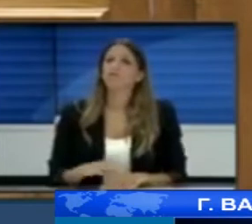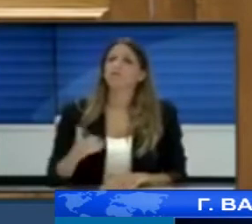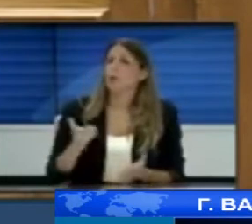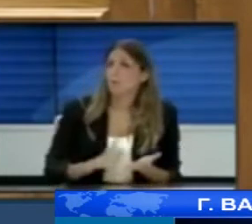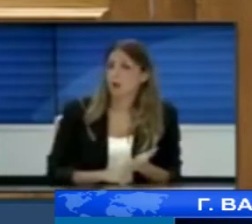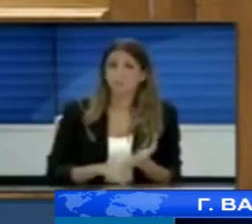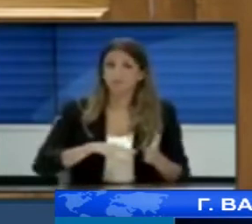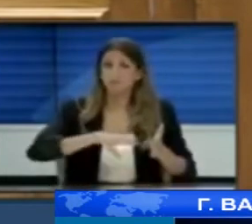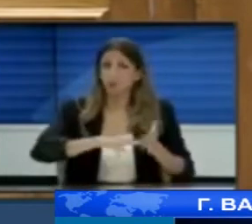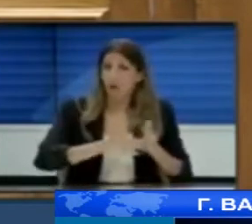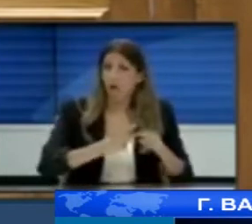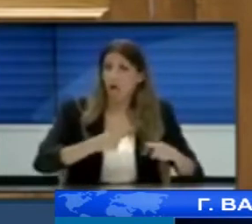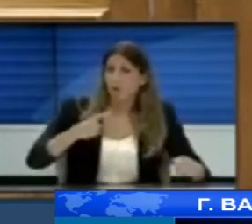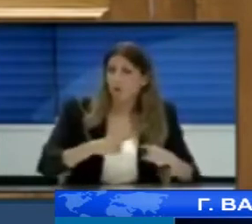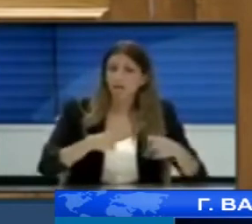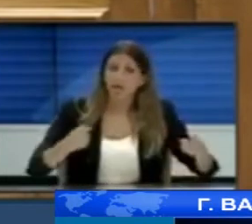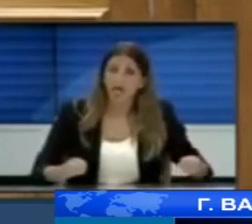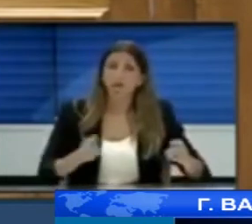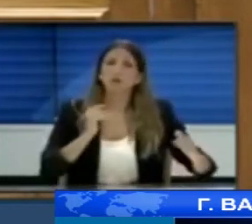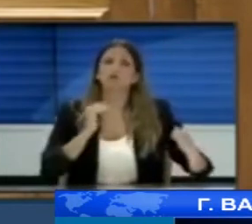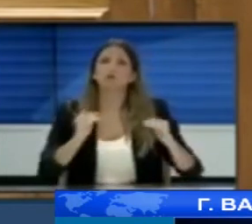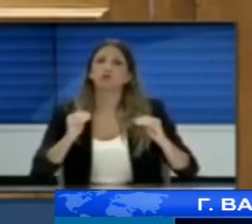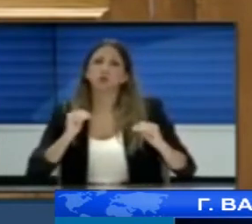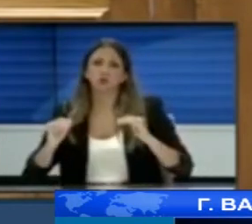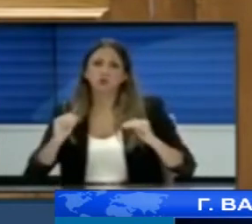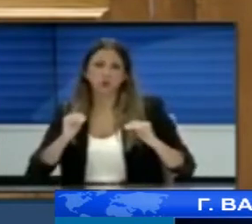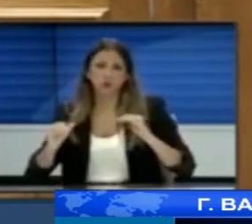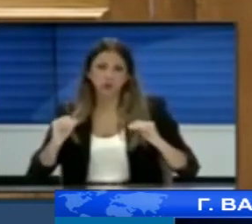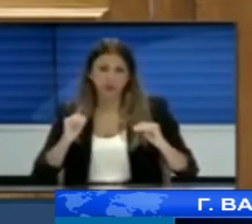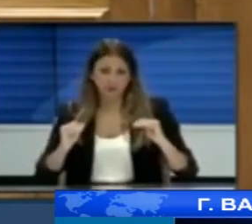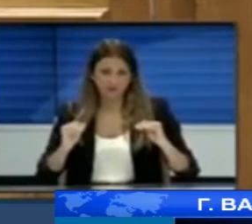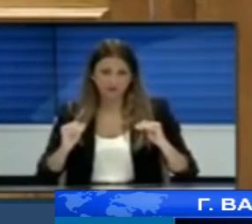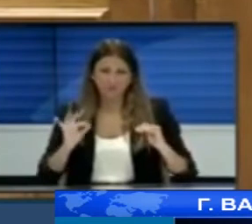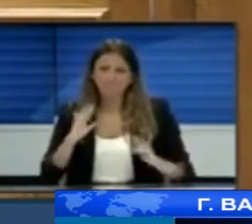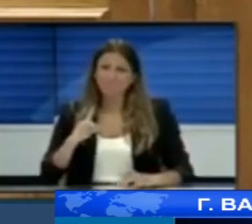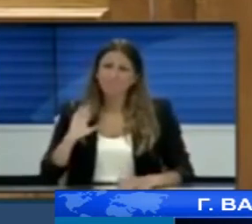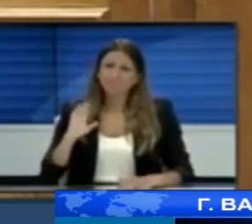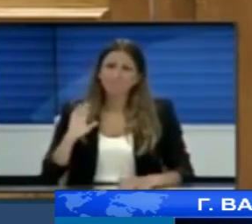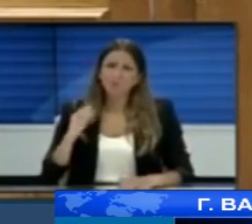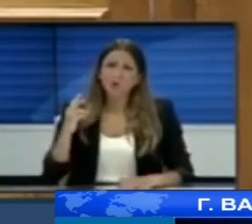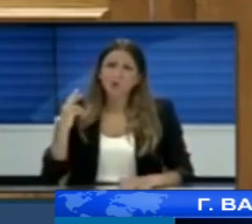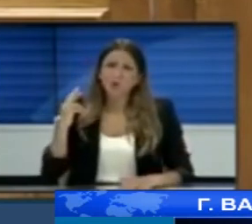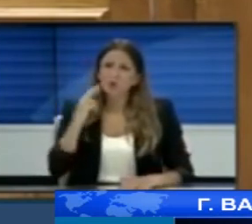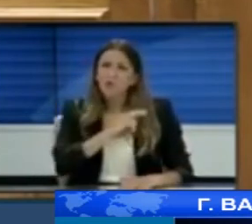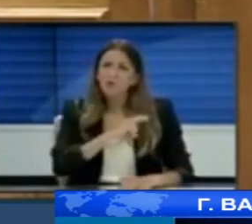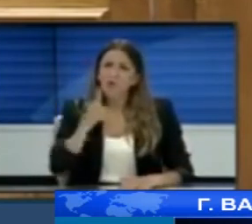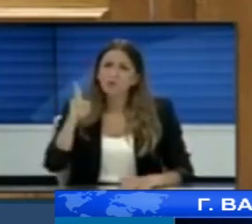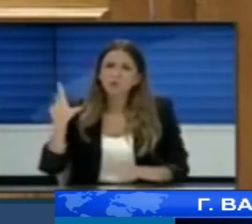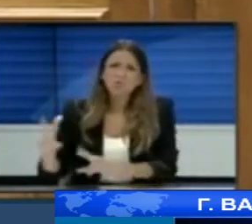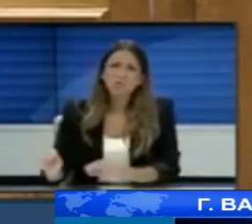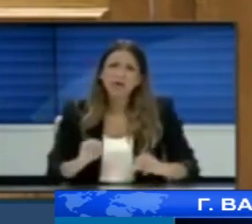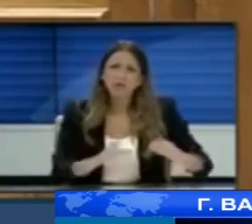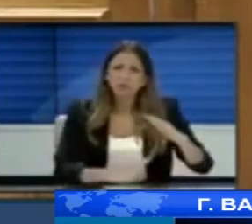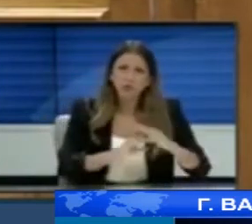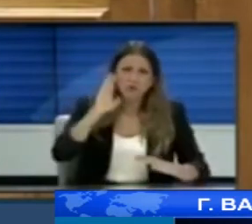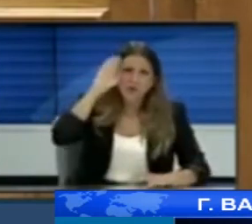Βέβαια, η σχολή σκέψης η σοσιαλιστική στην οποία προσχωρήσατε είναι αυτή του Ντόναλντ Τραμπ, ο οποίος πιστεύει στο κούρεμα των δικών του χρεών,